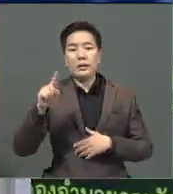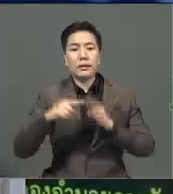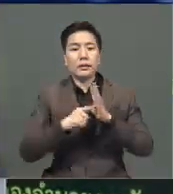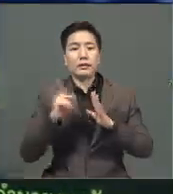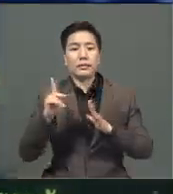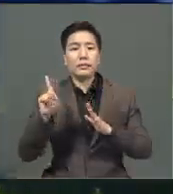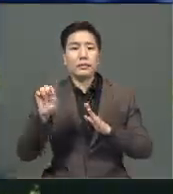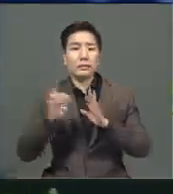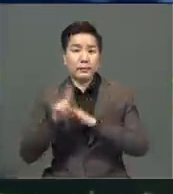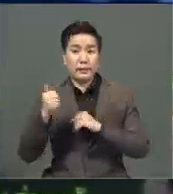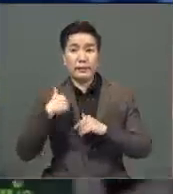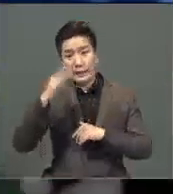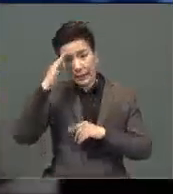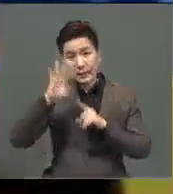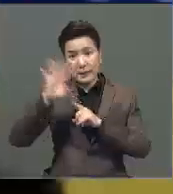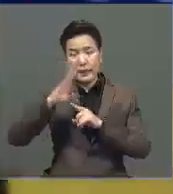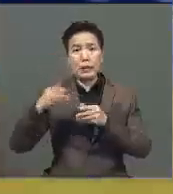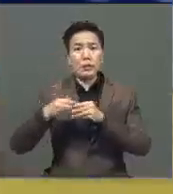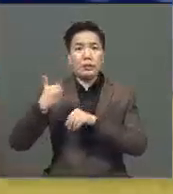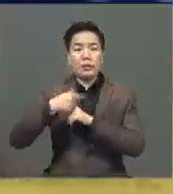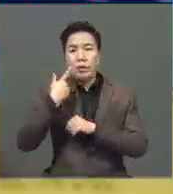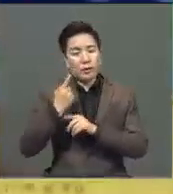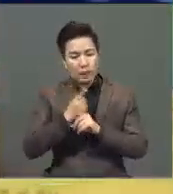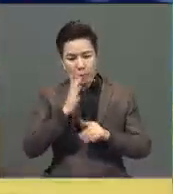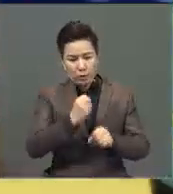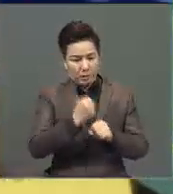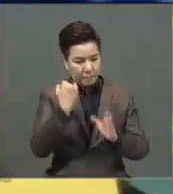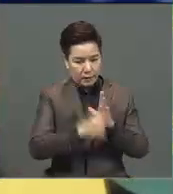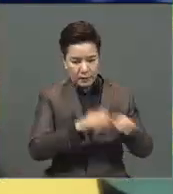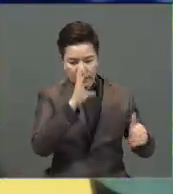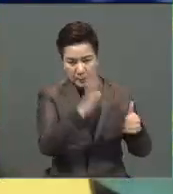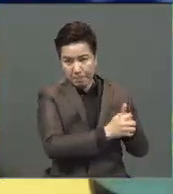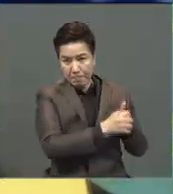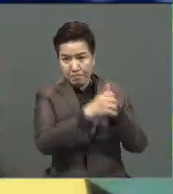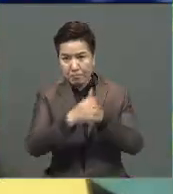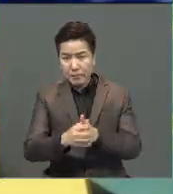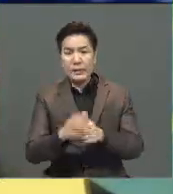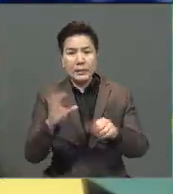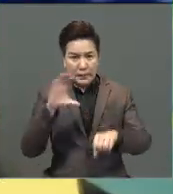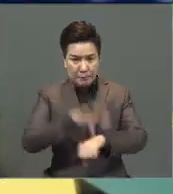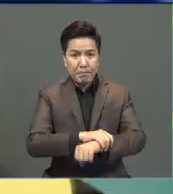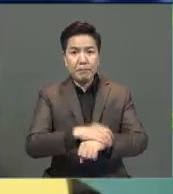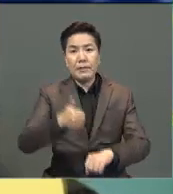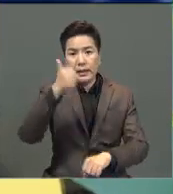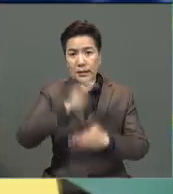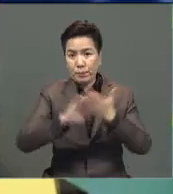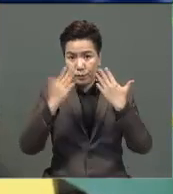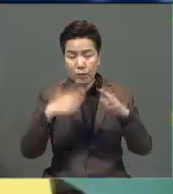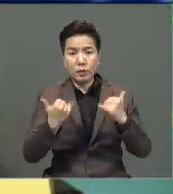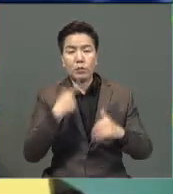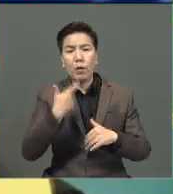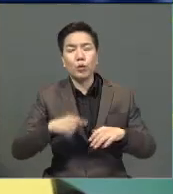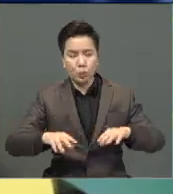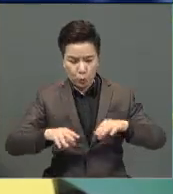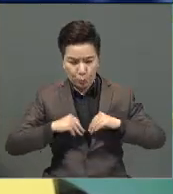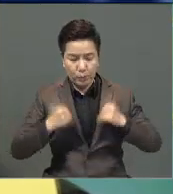ภูลสวัสดิ์แม่ทัพภาคที่4สั่งการให้ติดตามตัวผู้ที่ก่อเหตุแล้วก็สามารถจับกุมจนได้โดยยอม